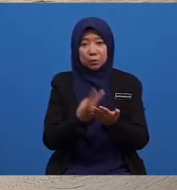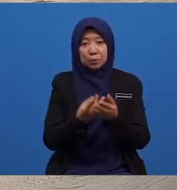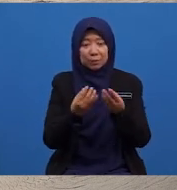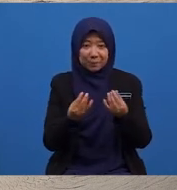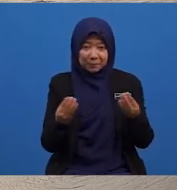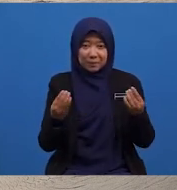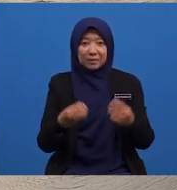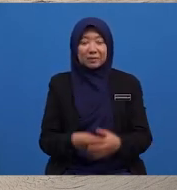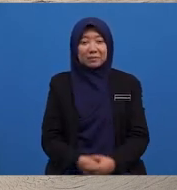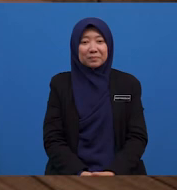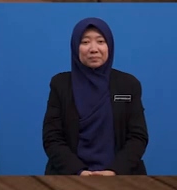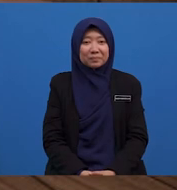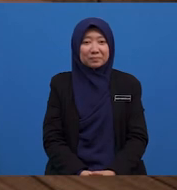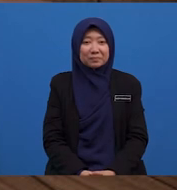tanah.